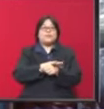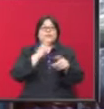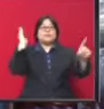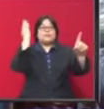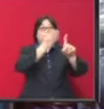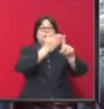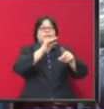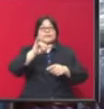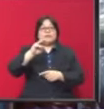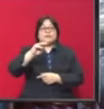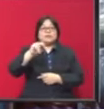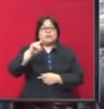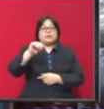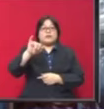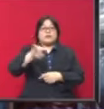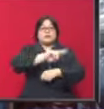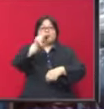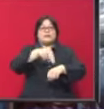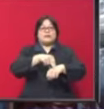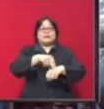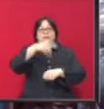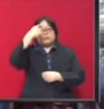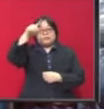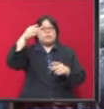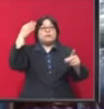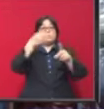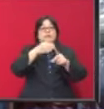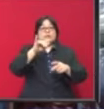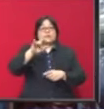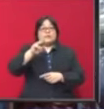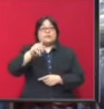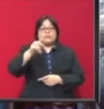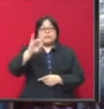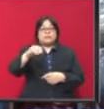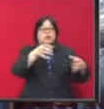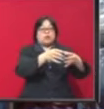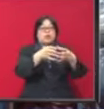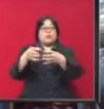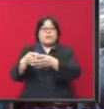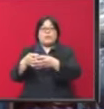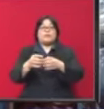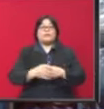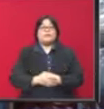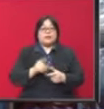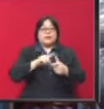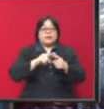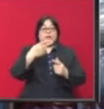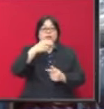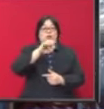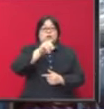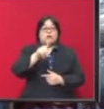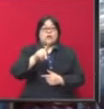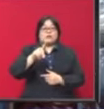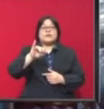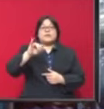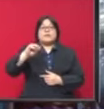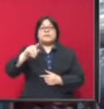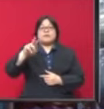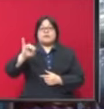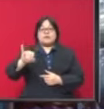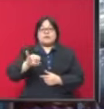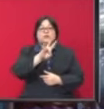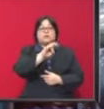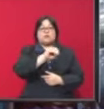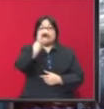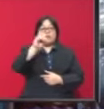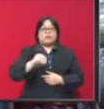sasaran imunisasi kebangsaan bagi tujuan immunity kelompok ataupun head unit at sehingga 70